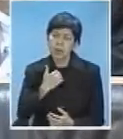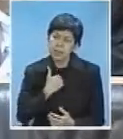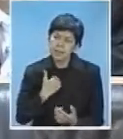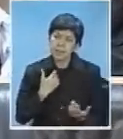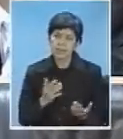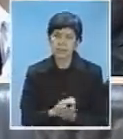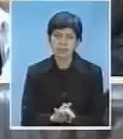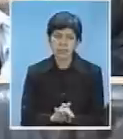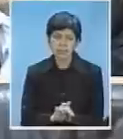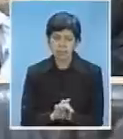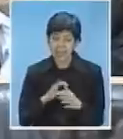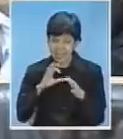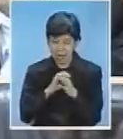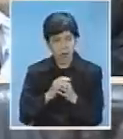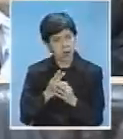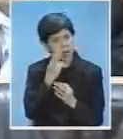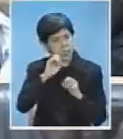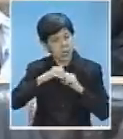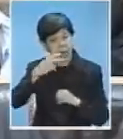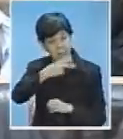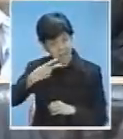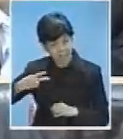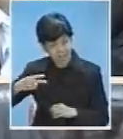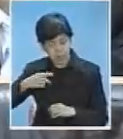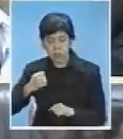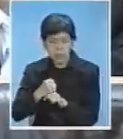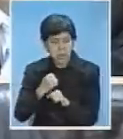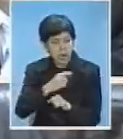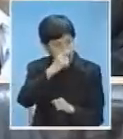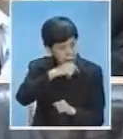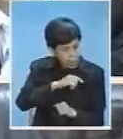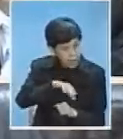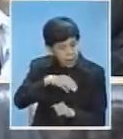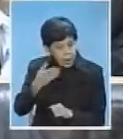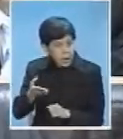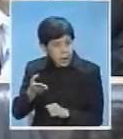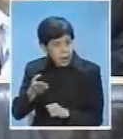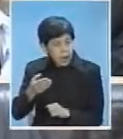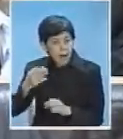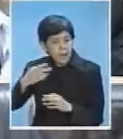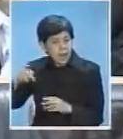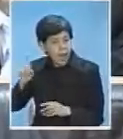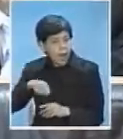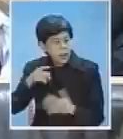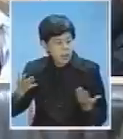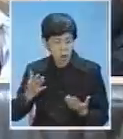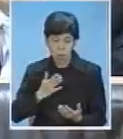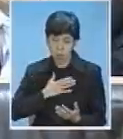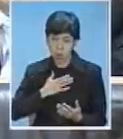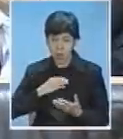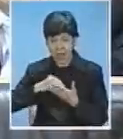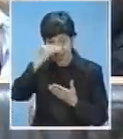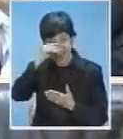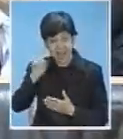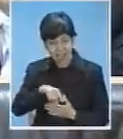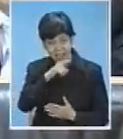าการประกาศให้ชัดเจนว่าภาษาที่สองเนี่ยเราจะเอาอย่างไรในชีวิตคนยุคพวกเรานะครับเรียนภาษาอัง